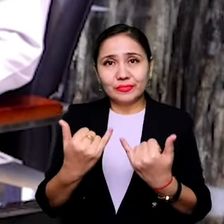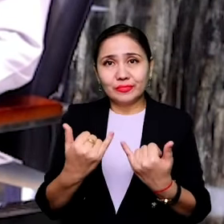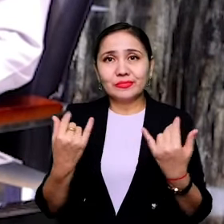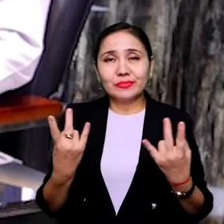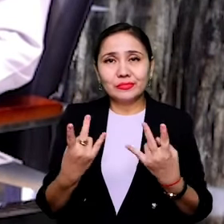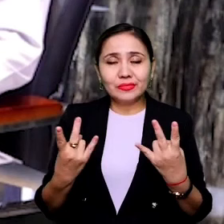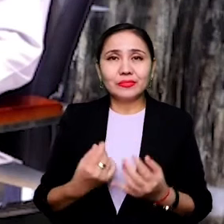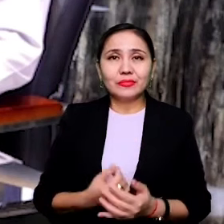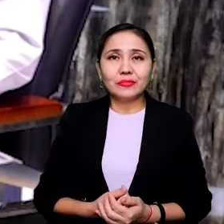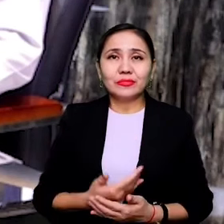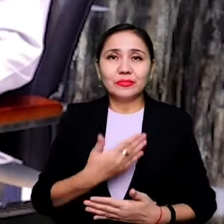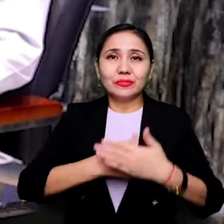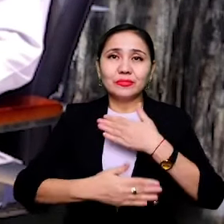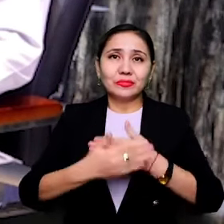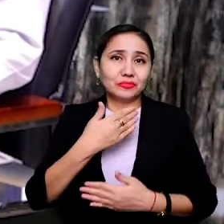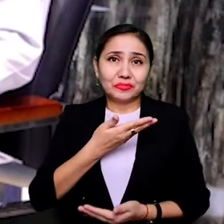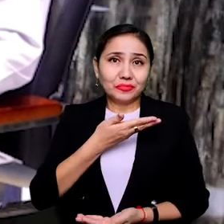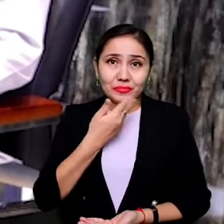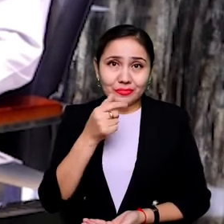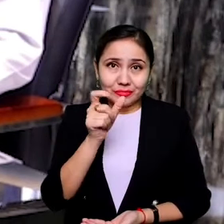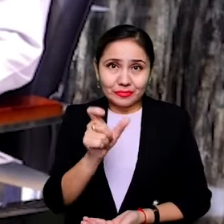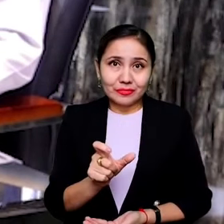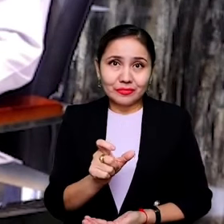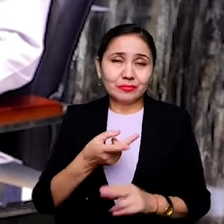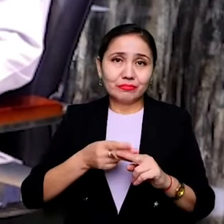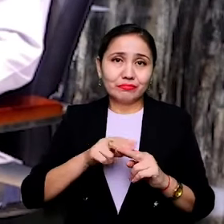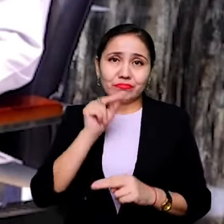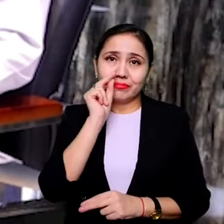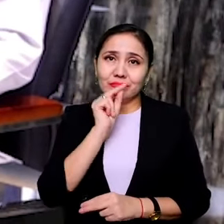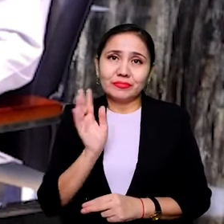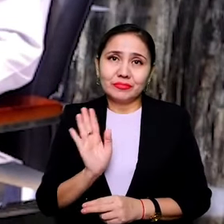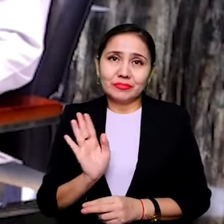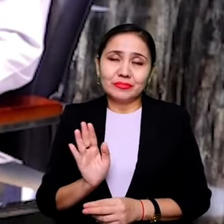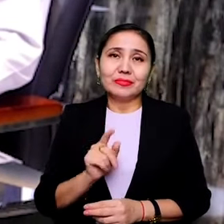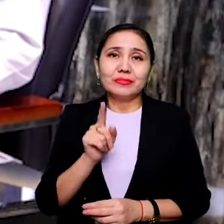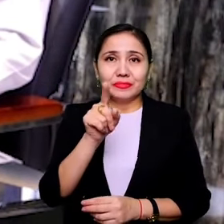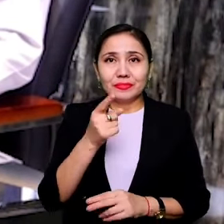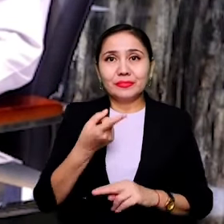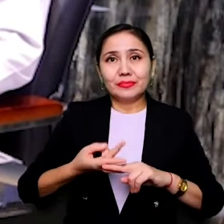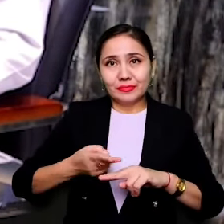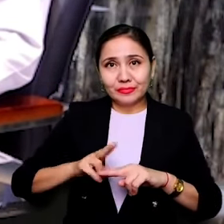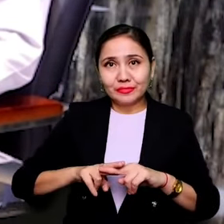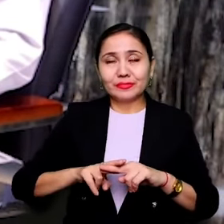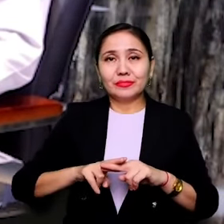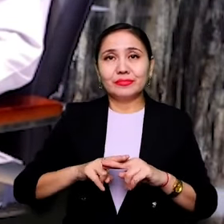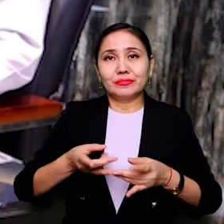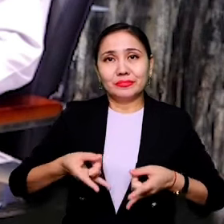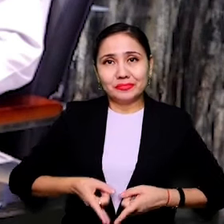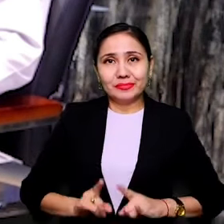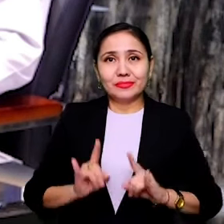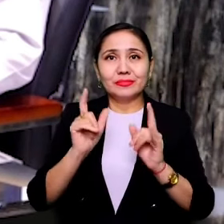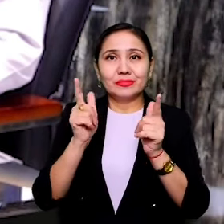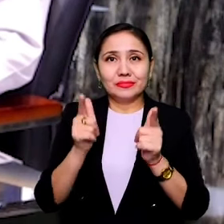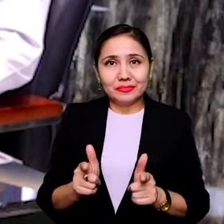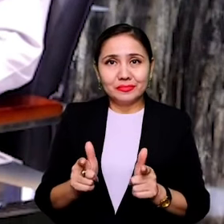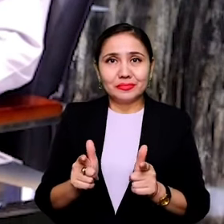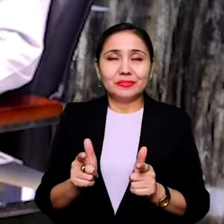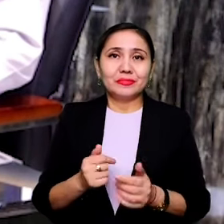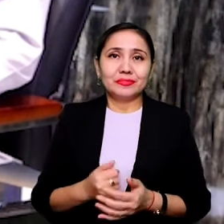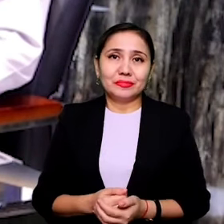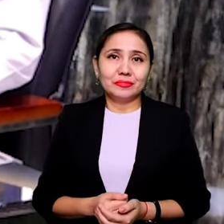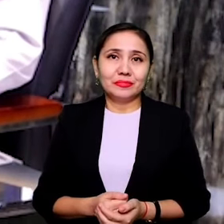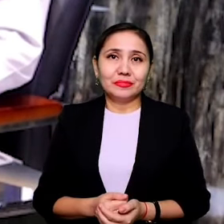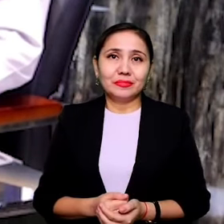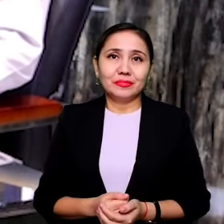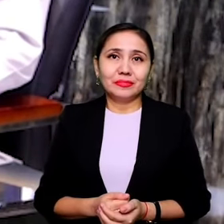kerak. Nogironligingiz yo'qligi bu sizning aybingiz emas. Siz shunaqa dunyoga kelgansiz.